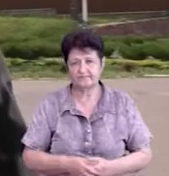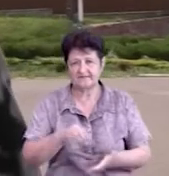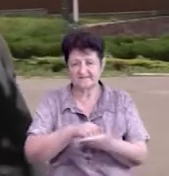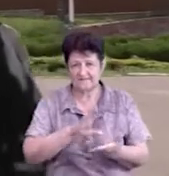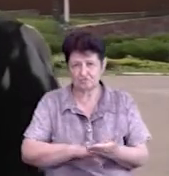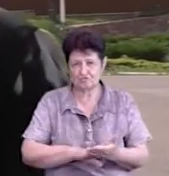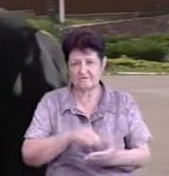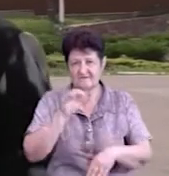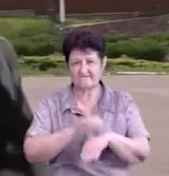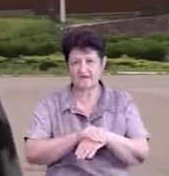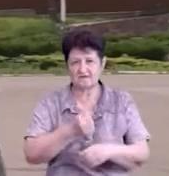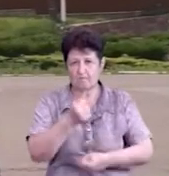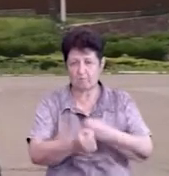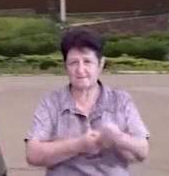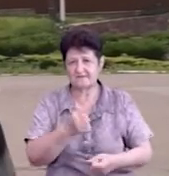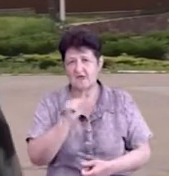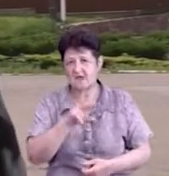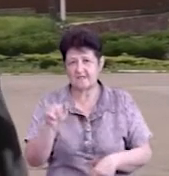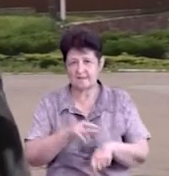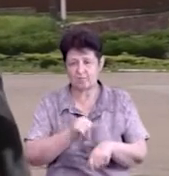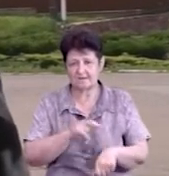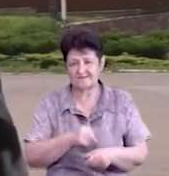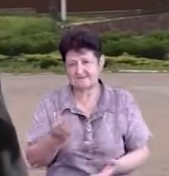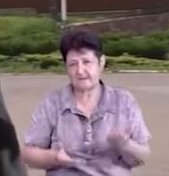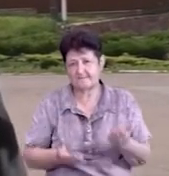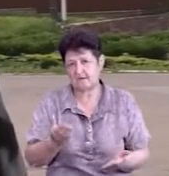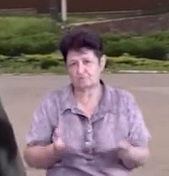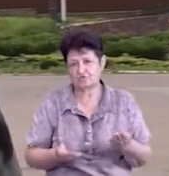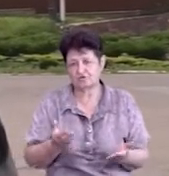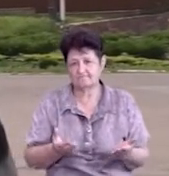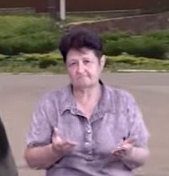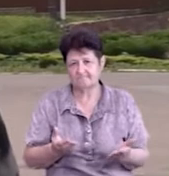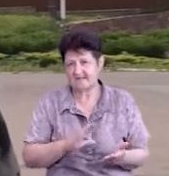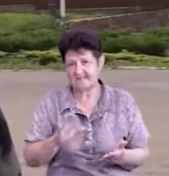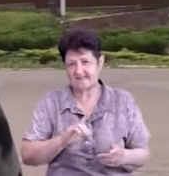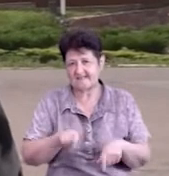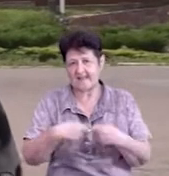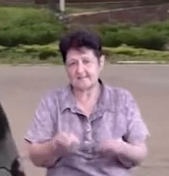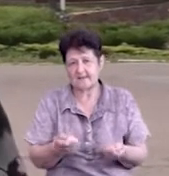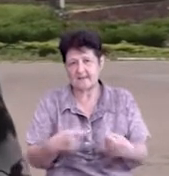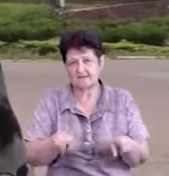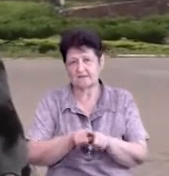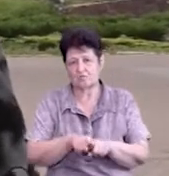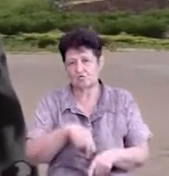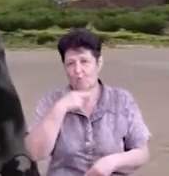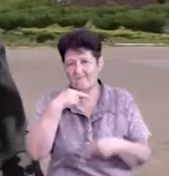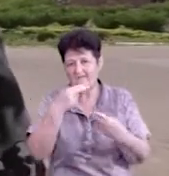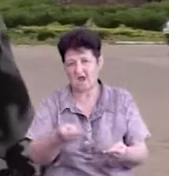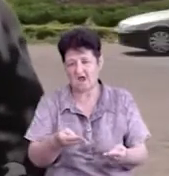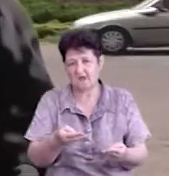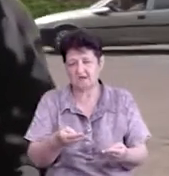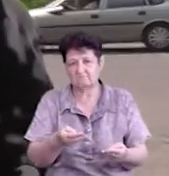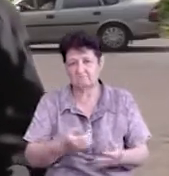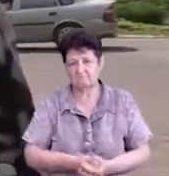зафіксовані факти побиття, але поліція, мабуть, не надала такої уваги